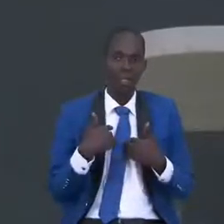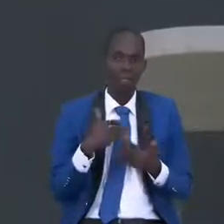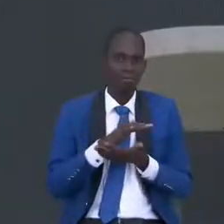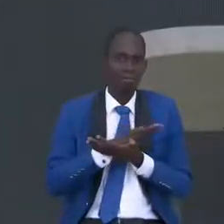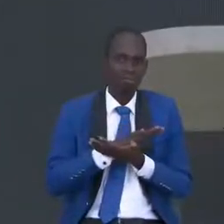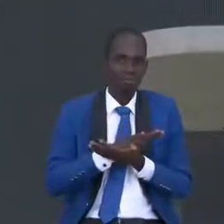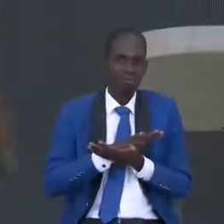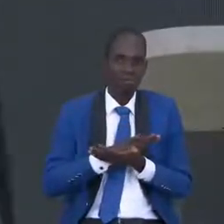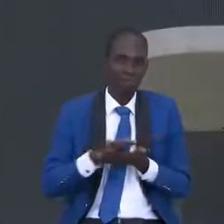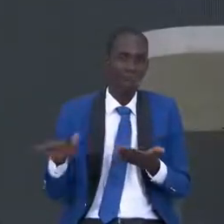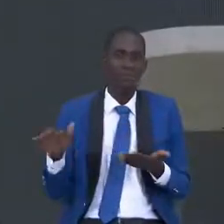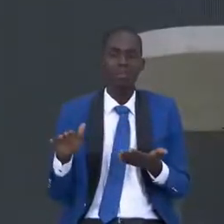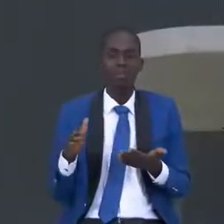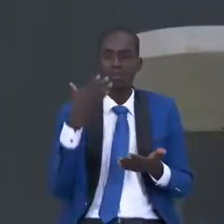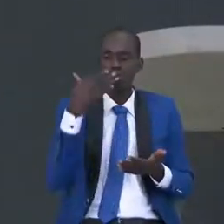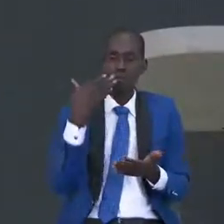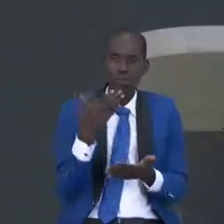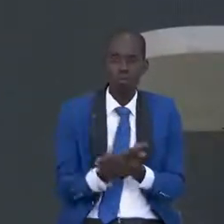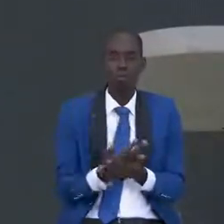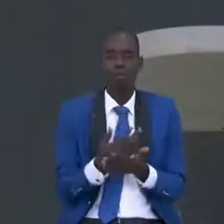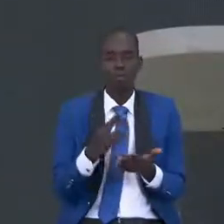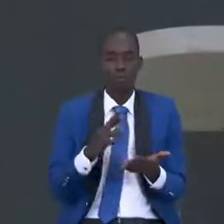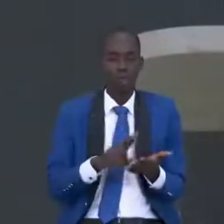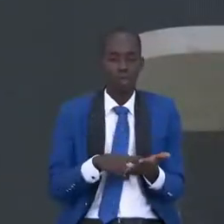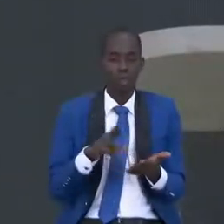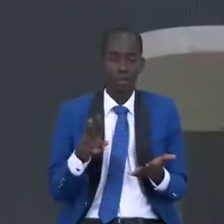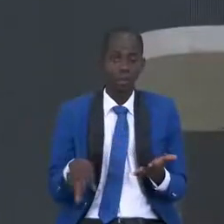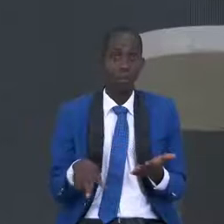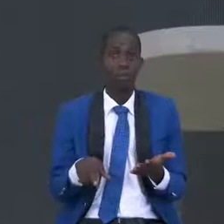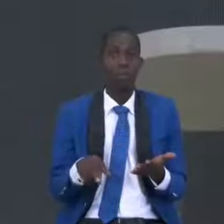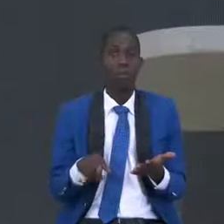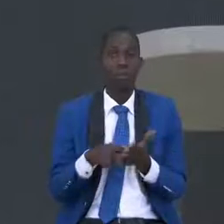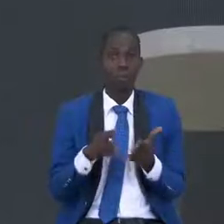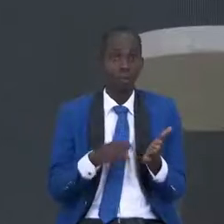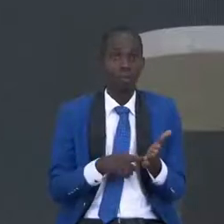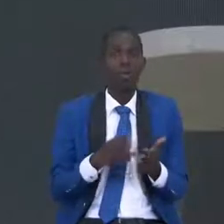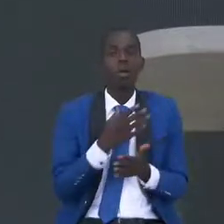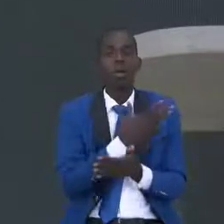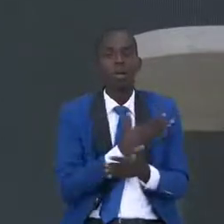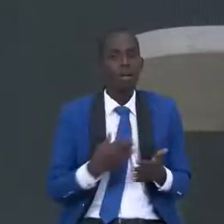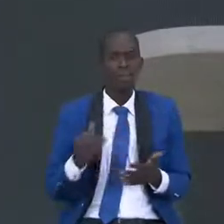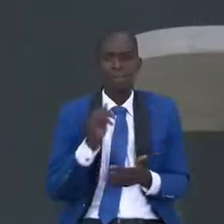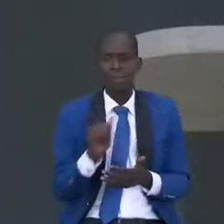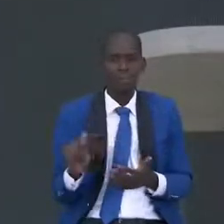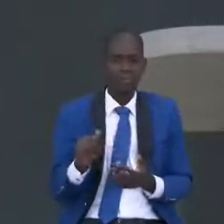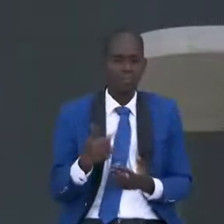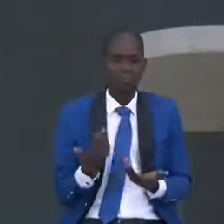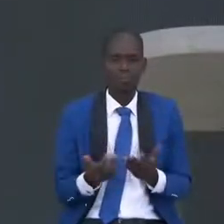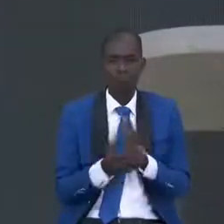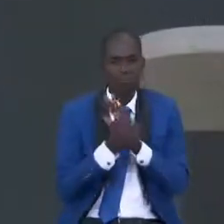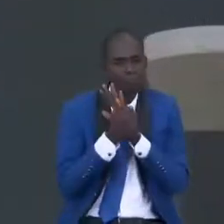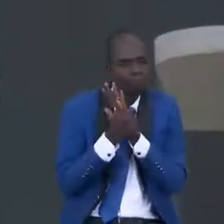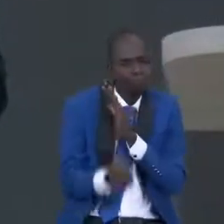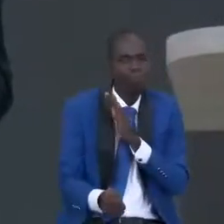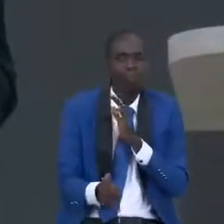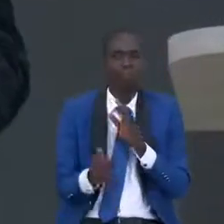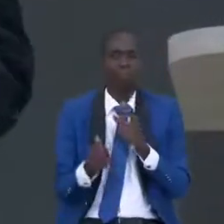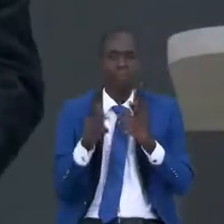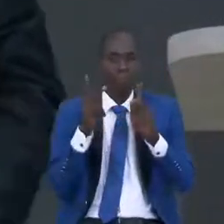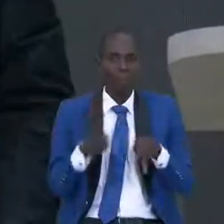qui a vraiment de bons témoignages, un spécialiste, un expert, et les gens parlent de